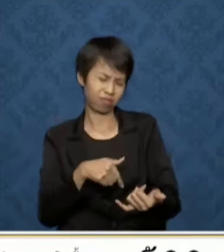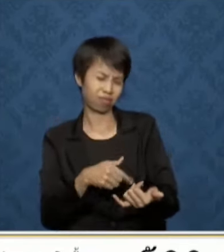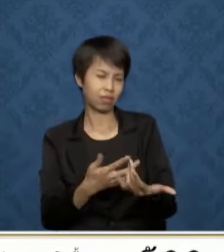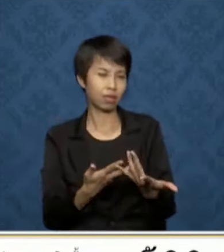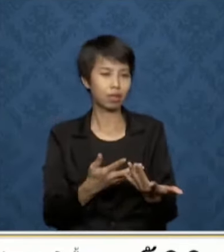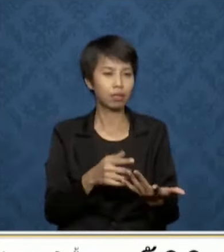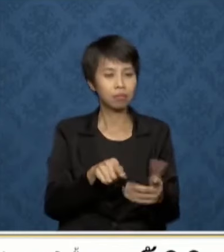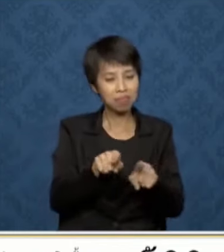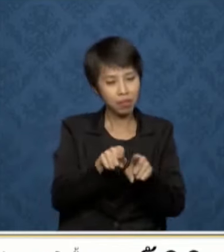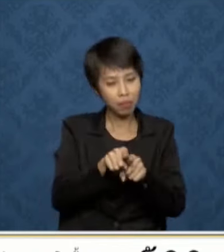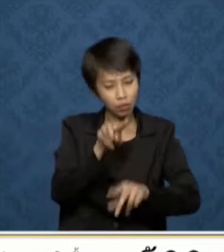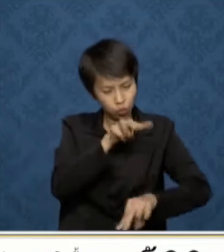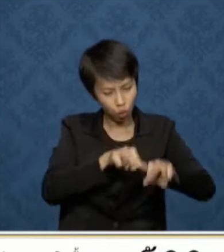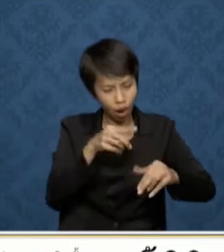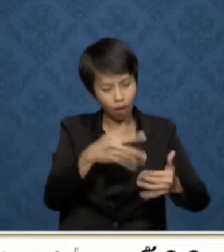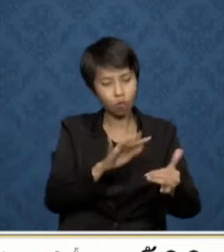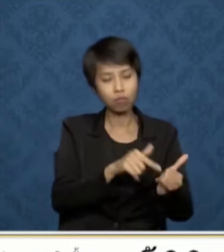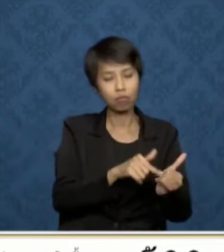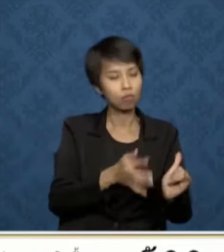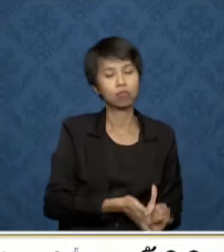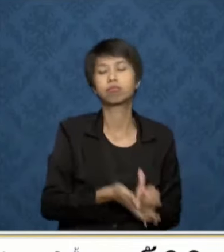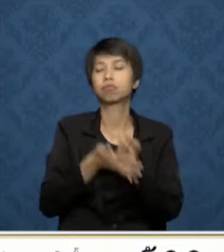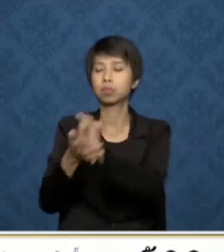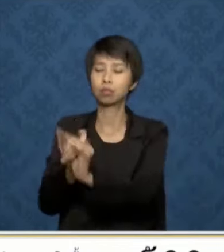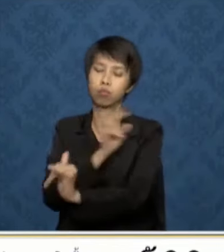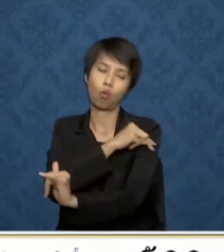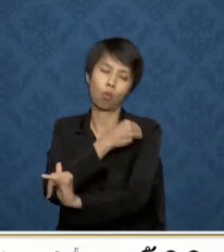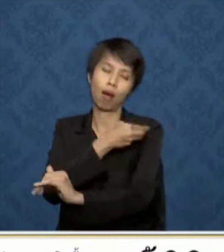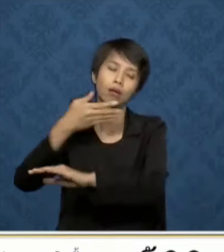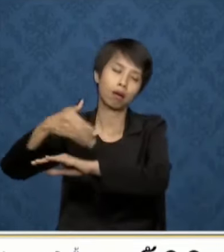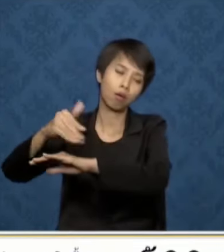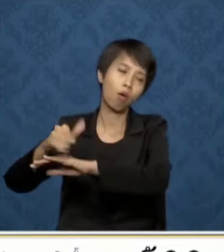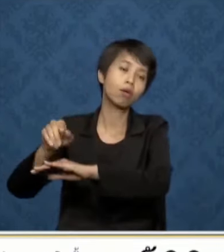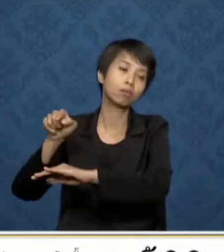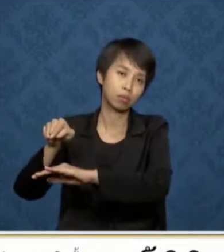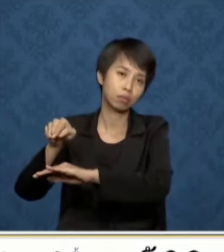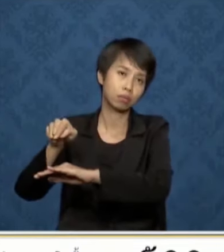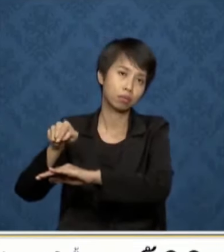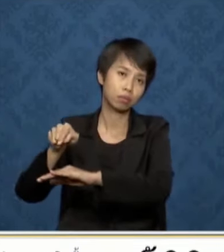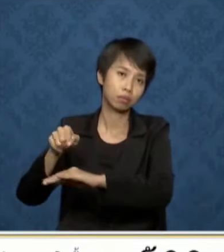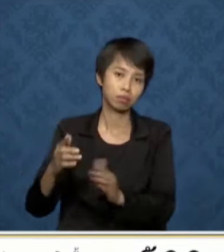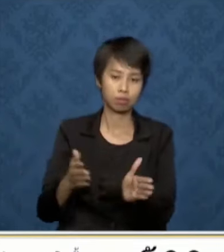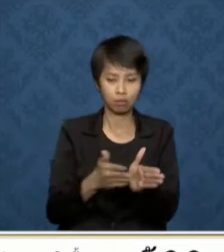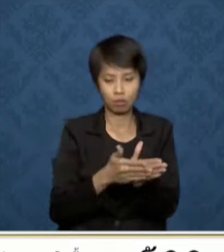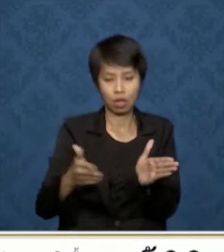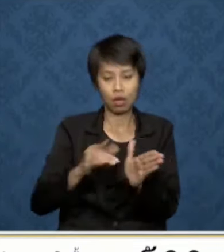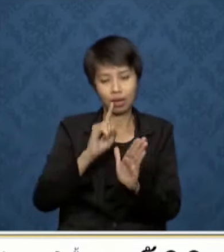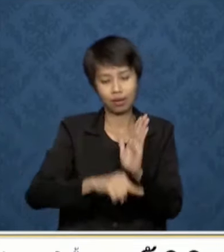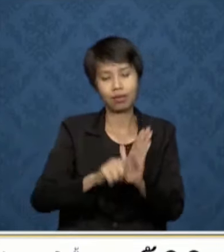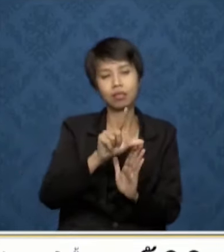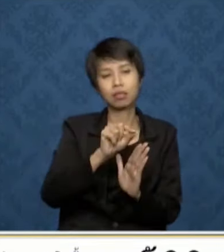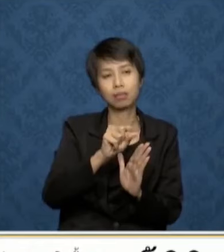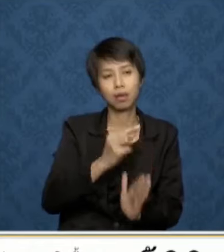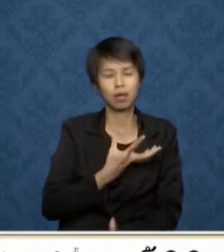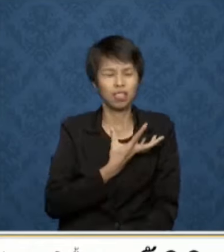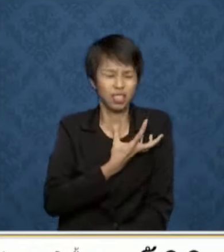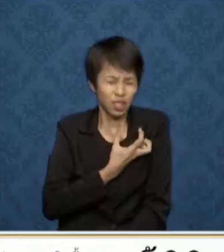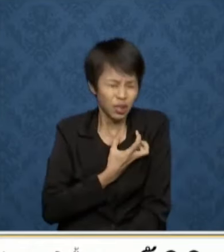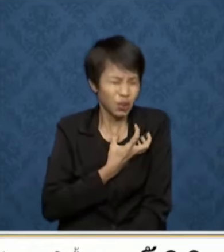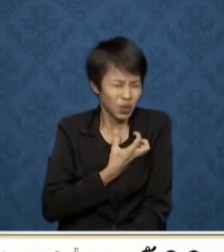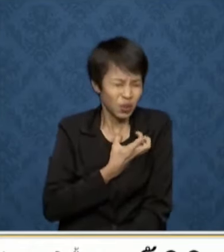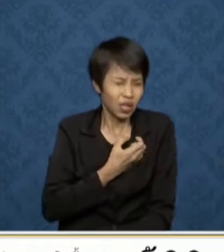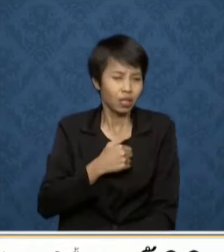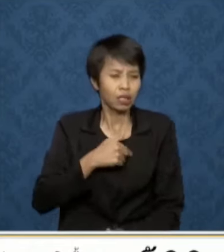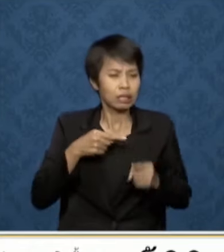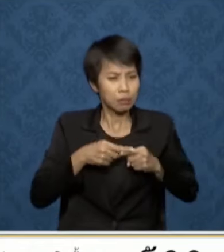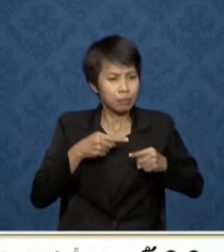มาเป็อะไรับเป็นลงน 20 นาทีครั เจ็บหนาอขมา 23 นาิกา